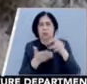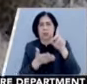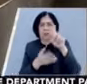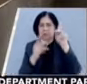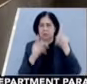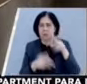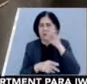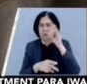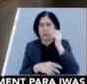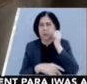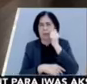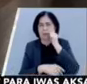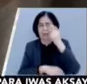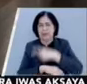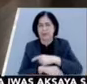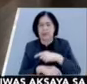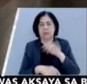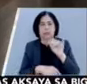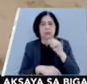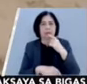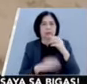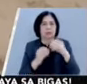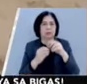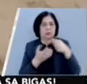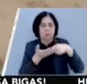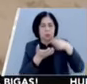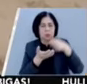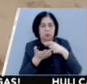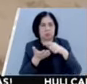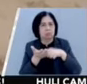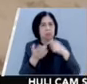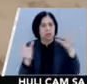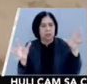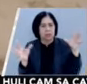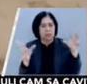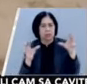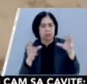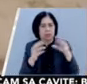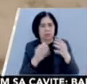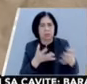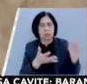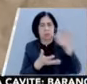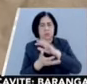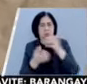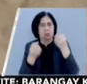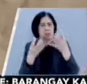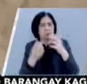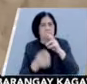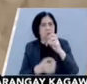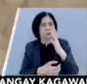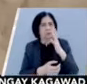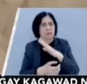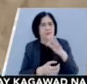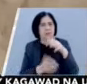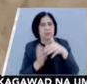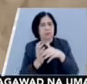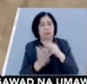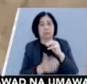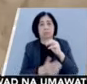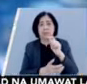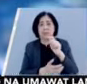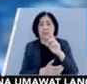kada araw. Bagamat mahigit isang kutsara lang yan, pag pinagsama-sama, aabot yan sa 255,000 metric tons na bigas